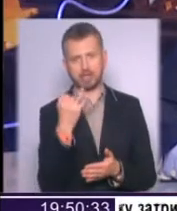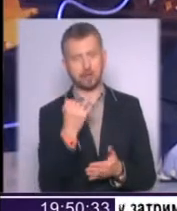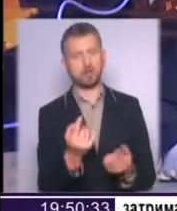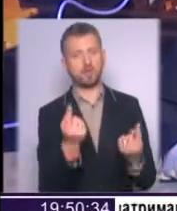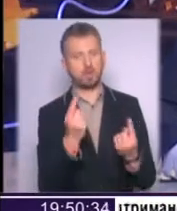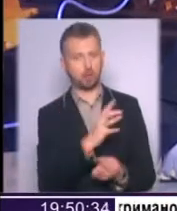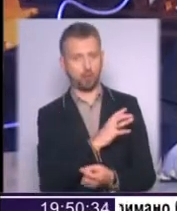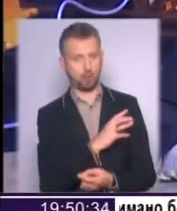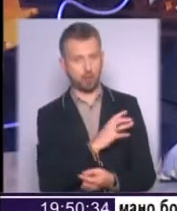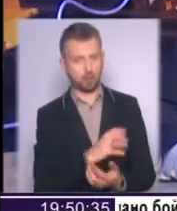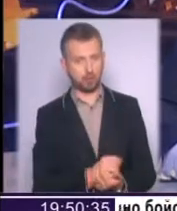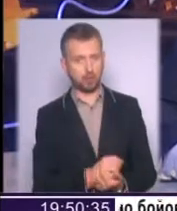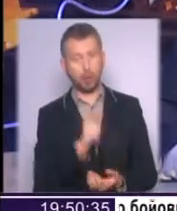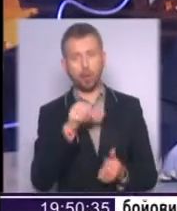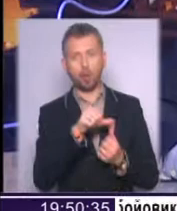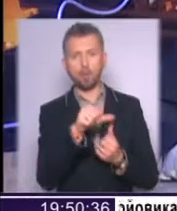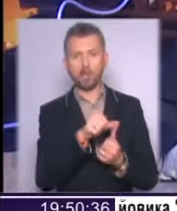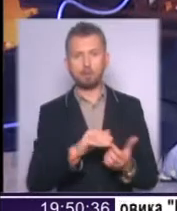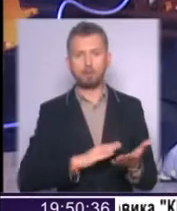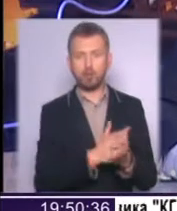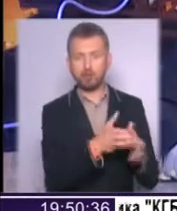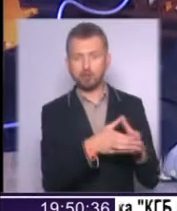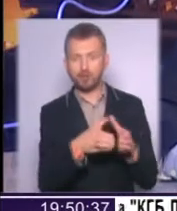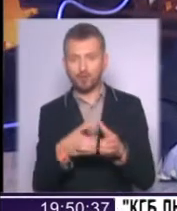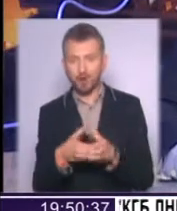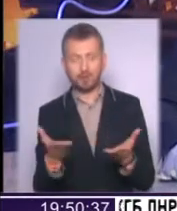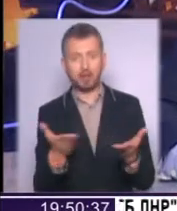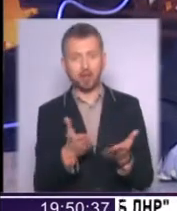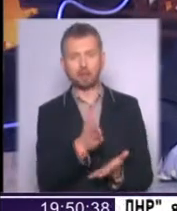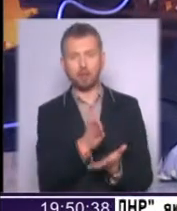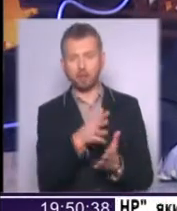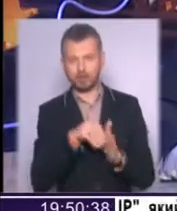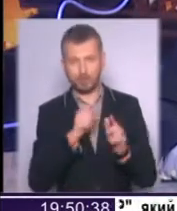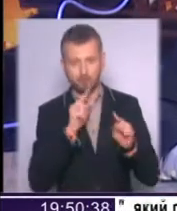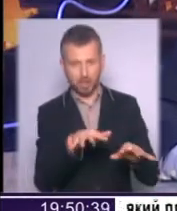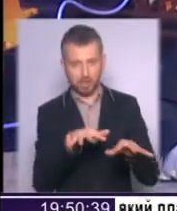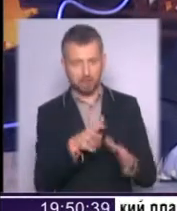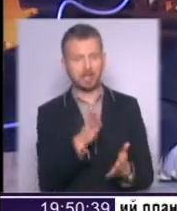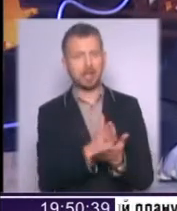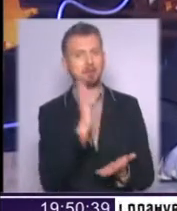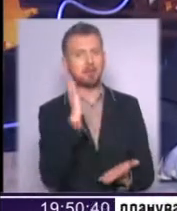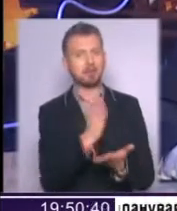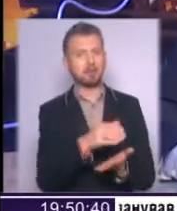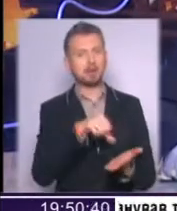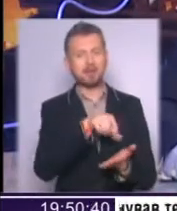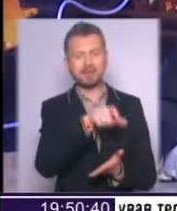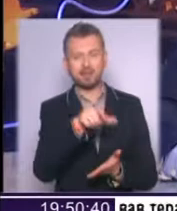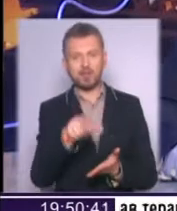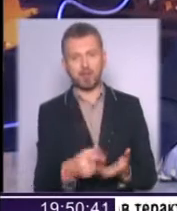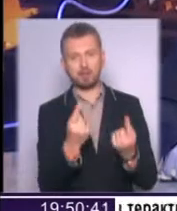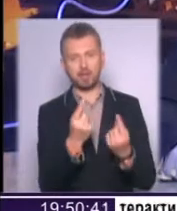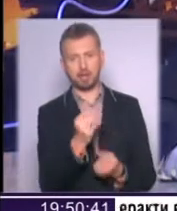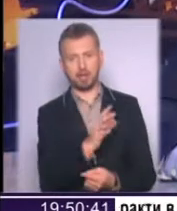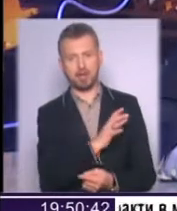капіталу. А окремі політичні фракції, які знаходяться в парламенті, є прямими представниками великого капіталу у Верховній